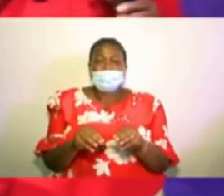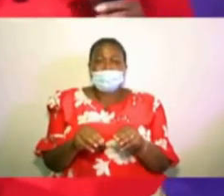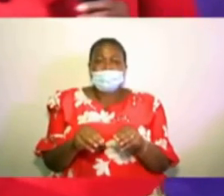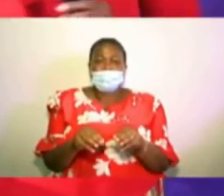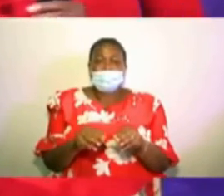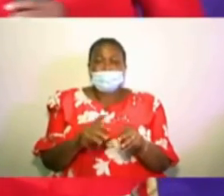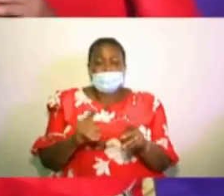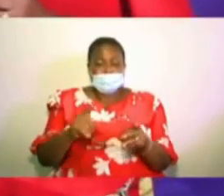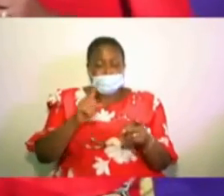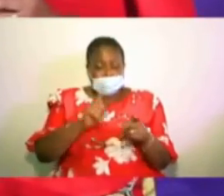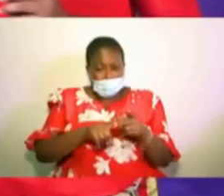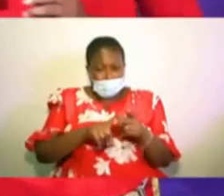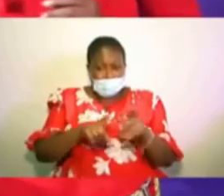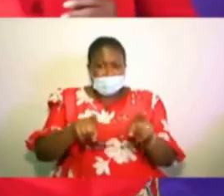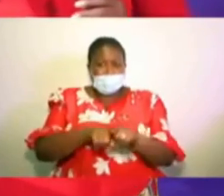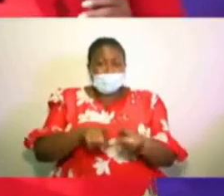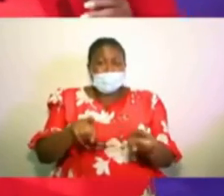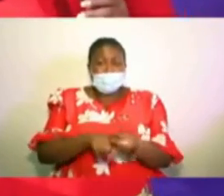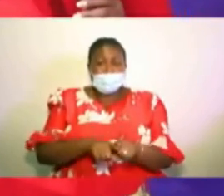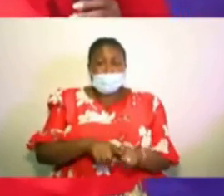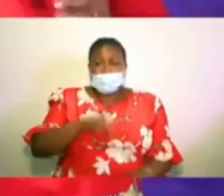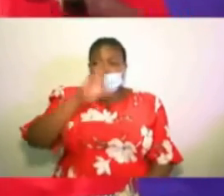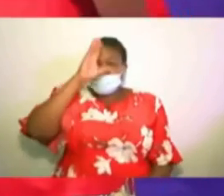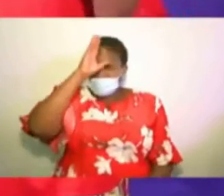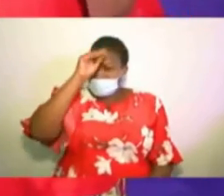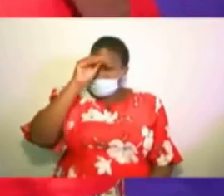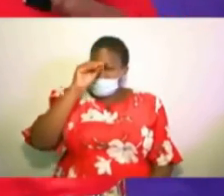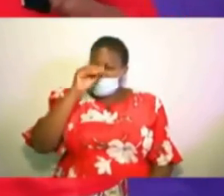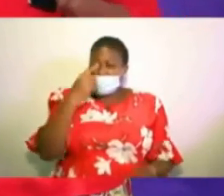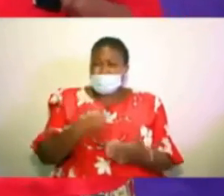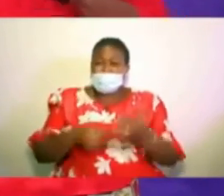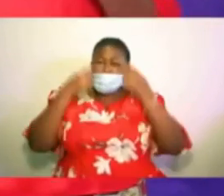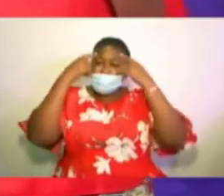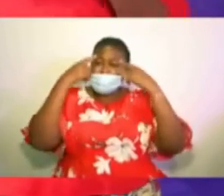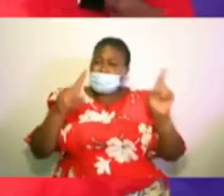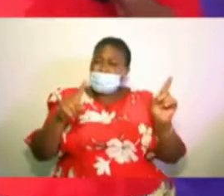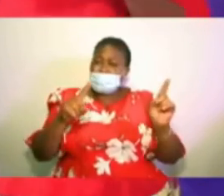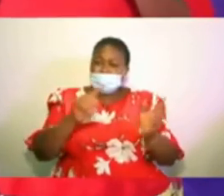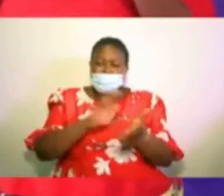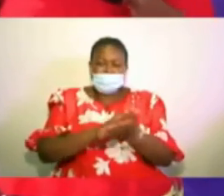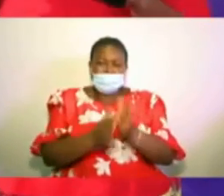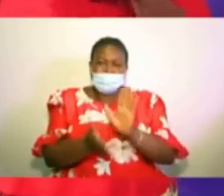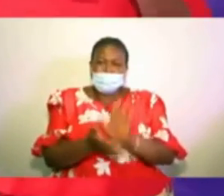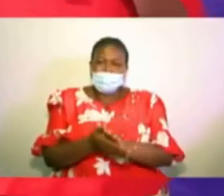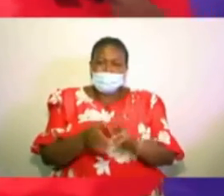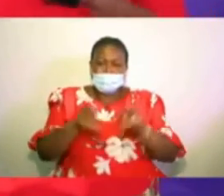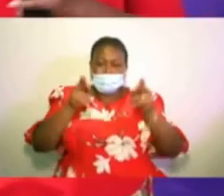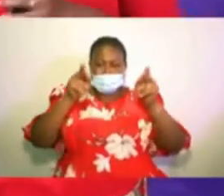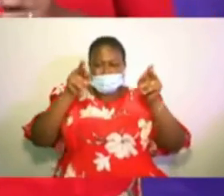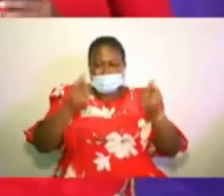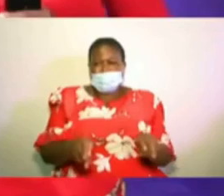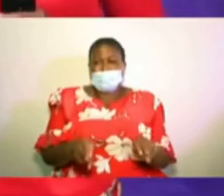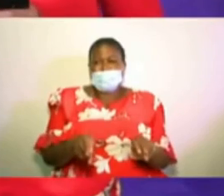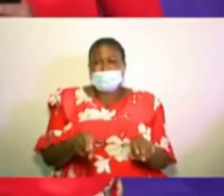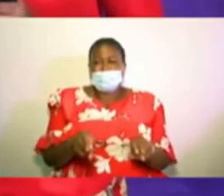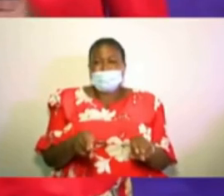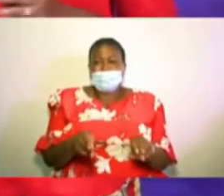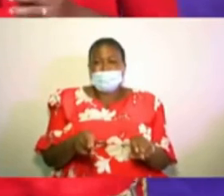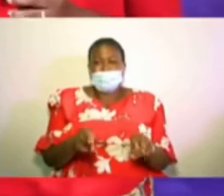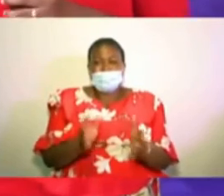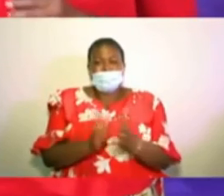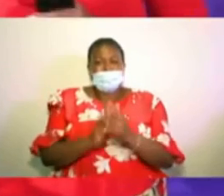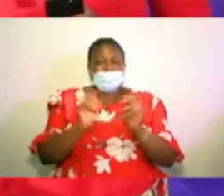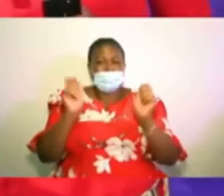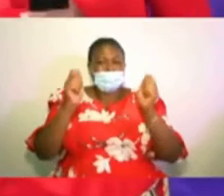man became a living soul. Et cette troisième étape nous dit que l'homme est devenu un être vivant.